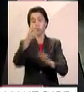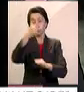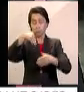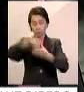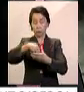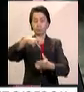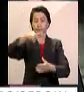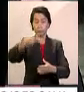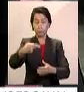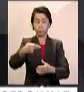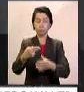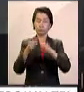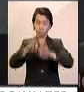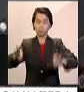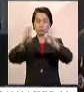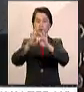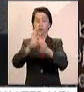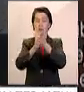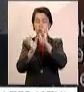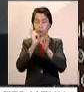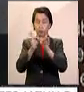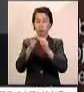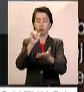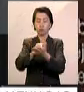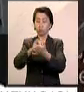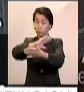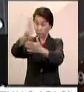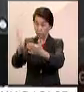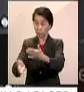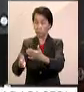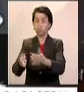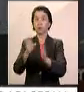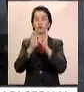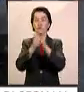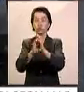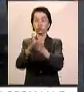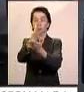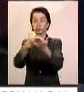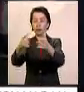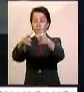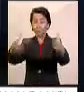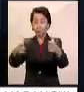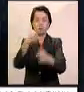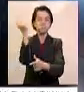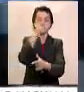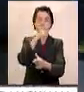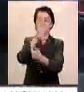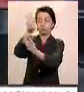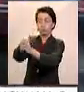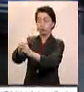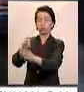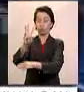dan pro-pakatan ni penting. Tu. Jadi kalau itu sudah selesai, katalah sebahagian besar mereka tak nak menyertai